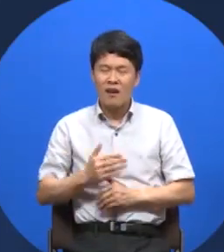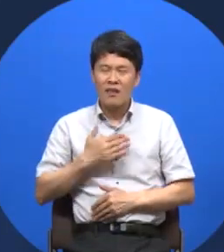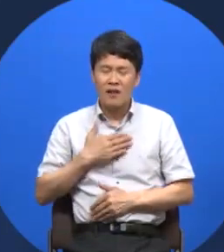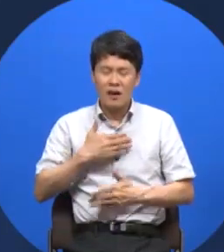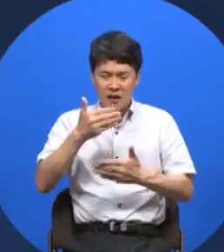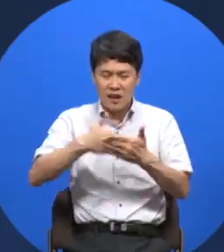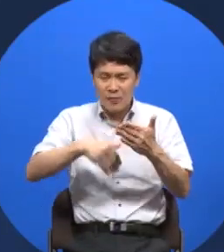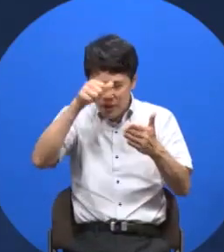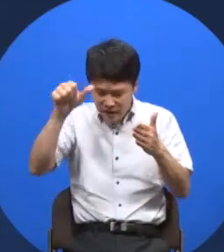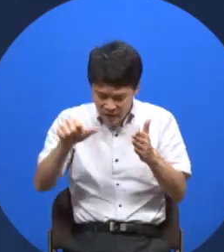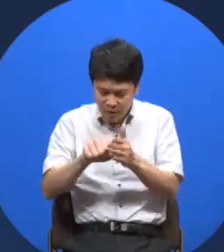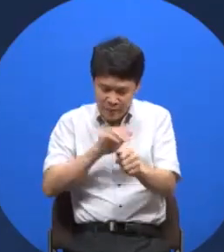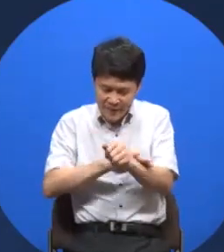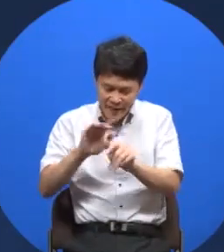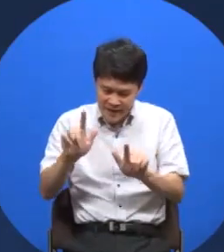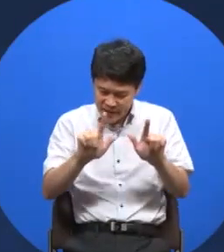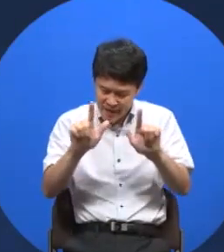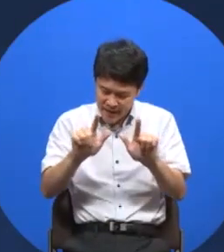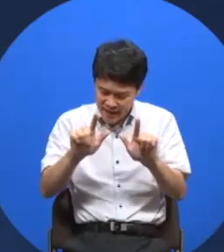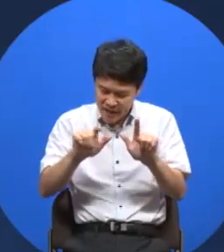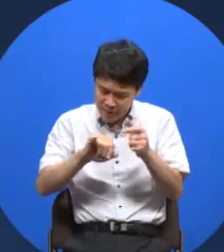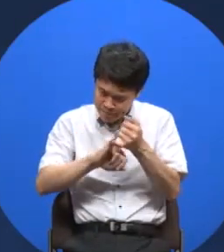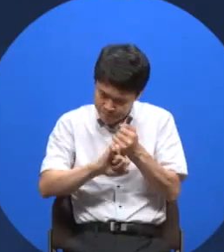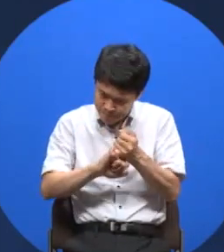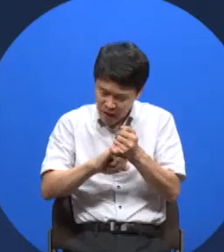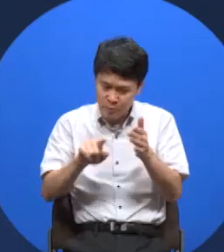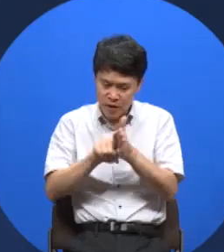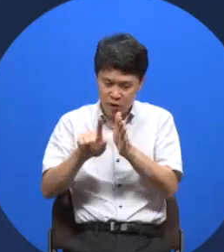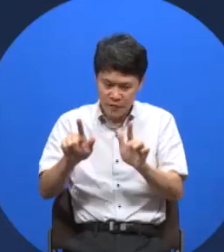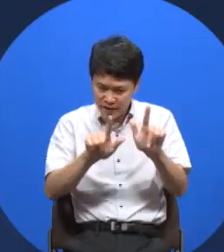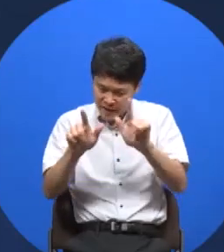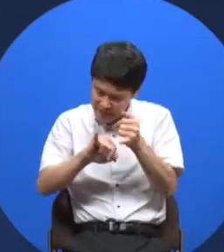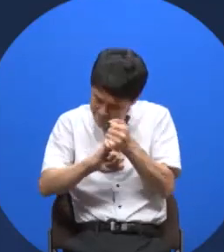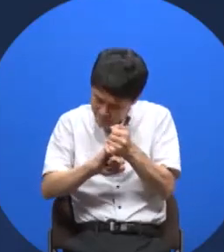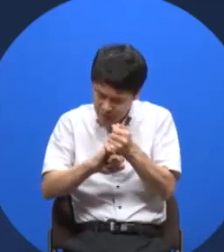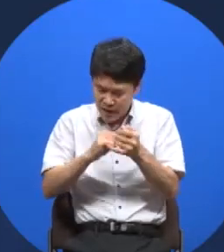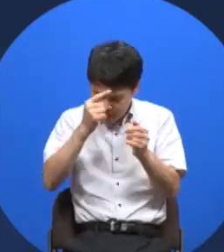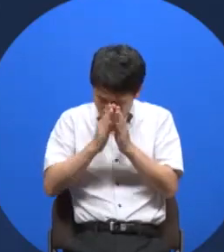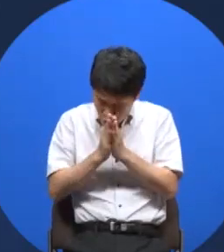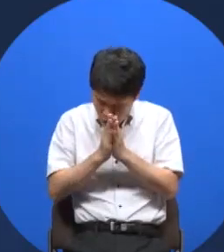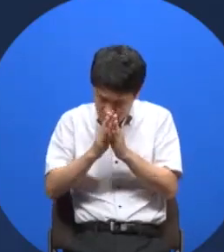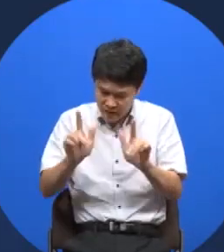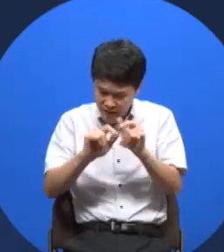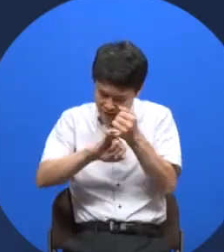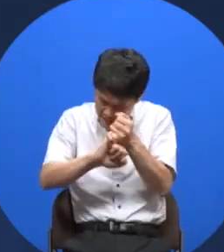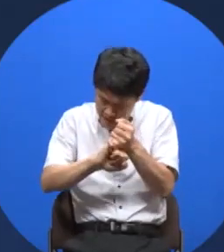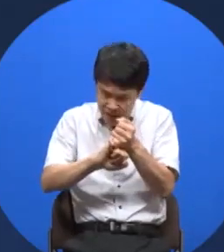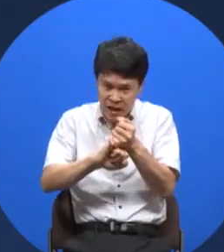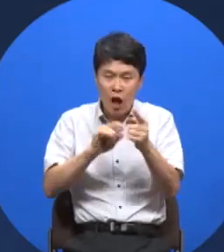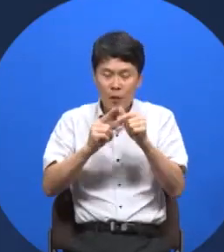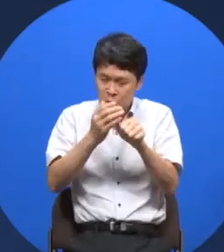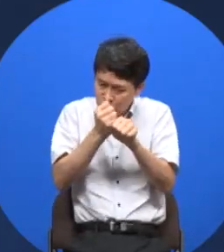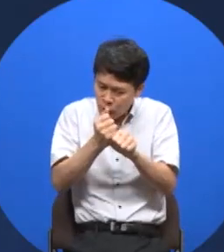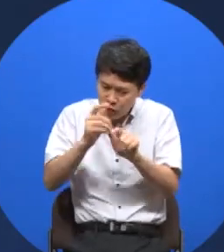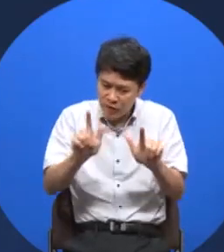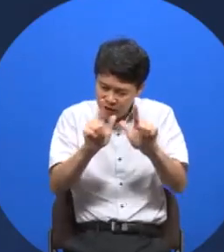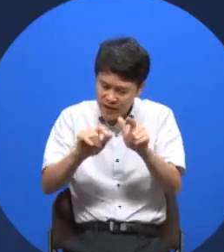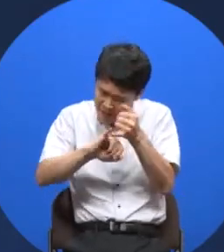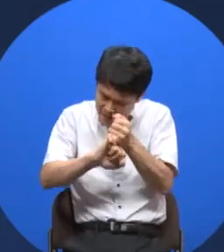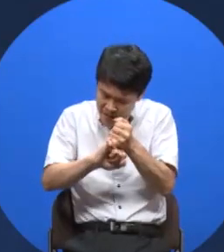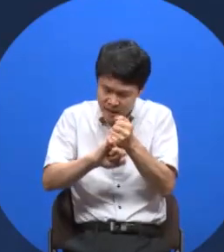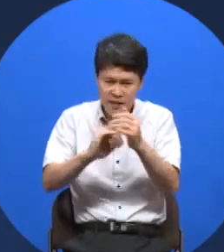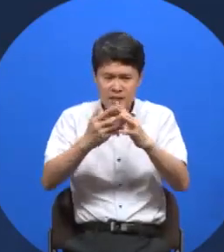나머지 인생도 제대로 살아야지, 믿음으로 살아야지, 기도하며 살아야지, 말씀 붙들고 살아야지, 이웃들을